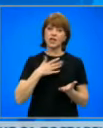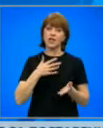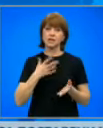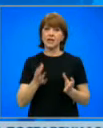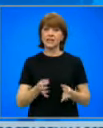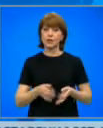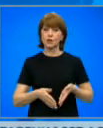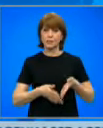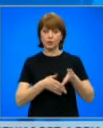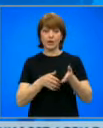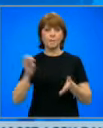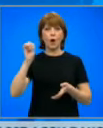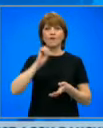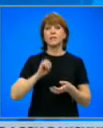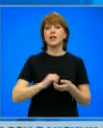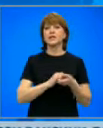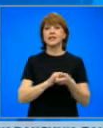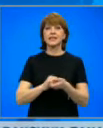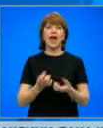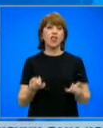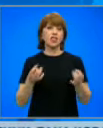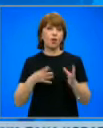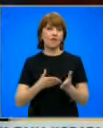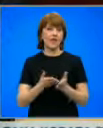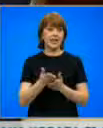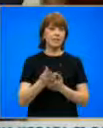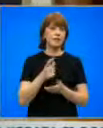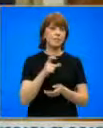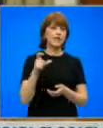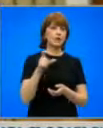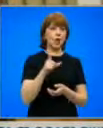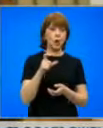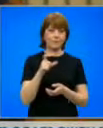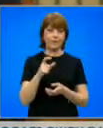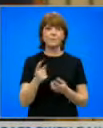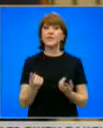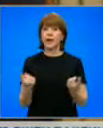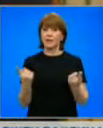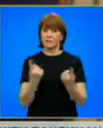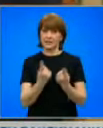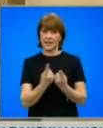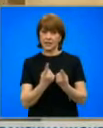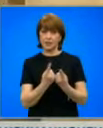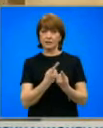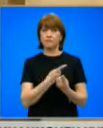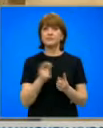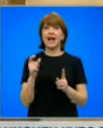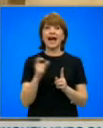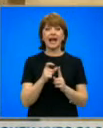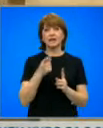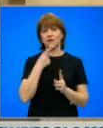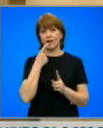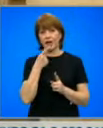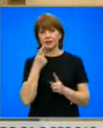подкрепа от Европейския съюз заради новия си подход към Скопие. А по време на срещата си с Вархей, президентът Румен Радев е